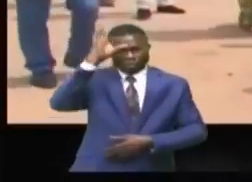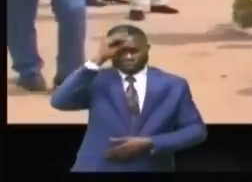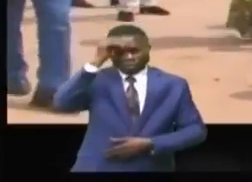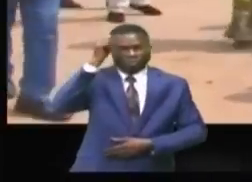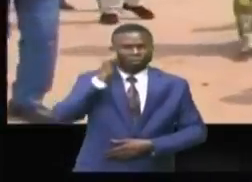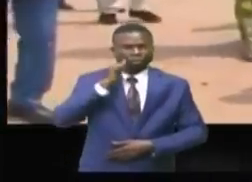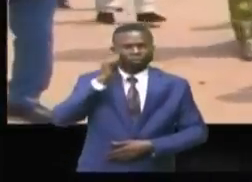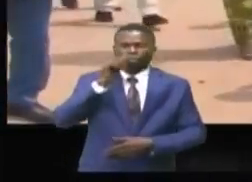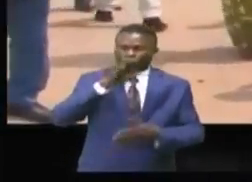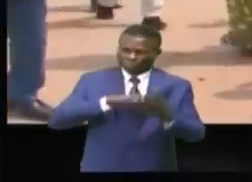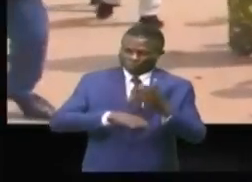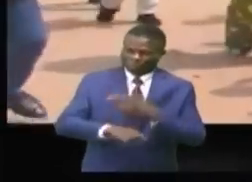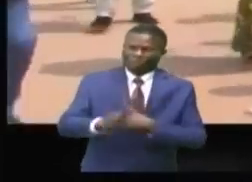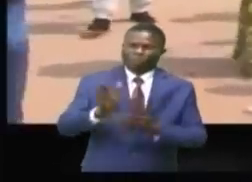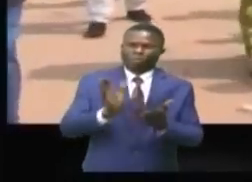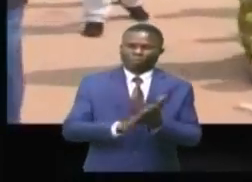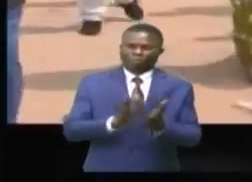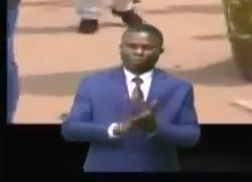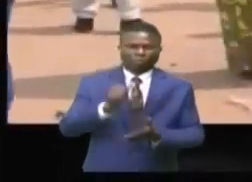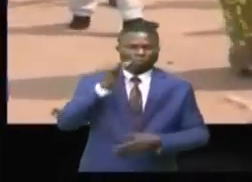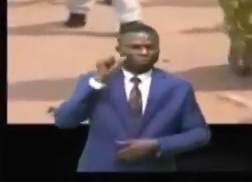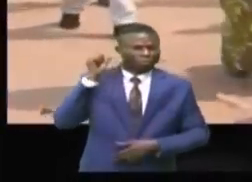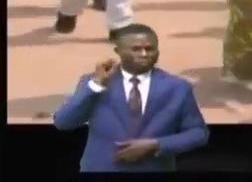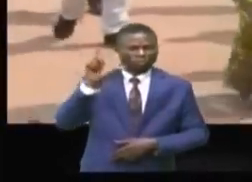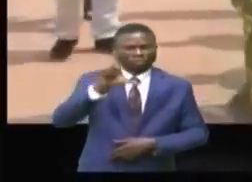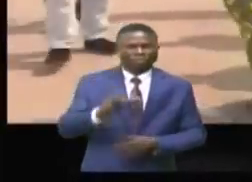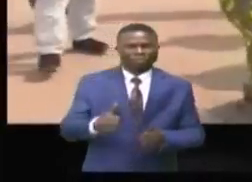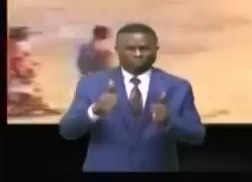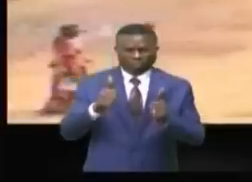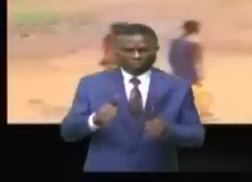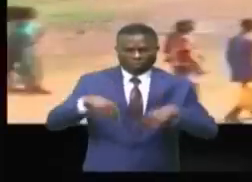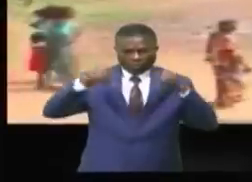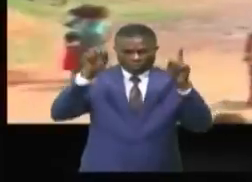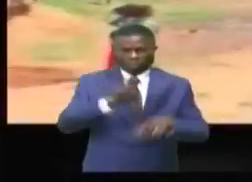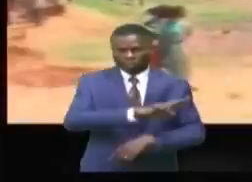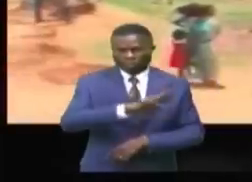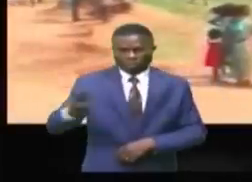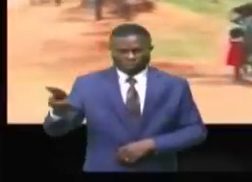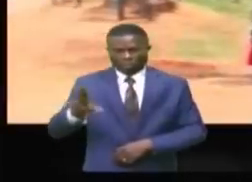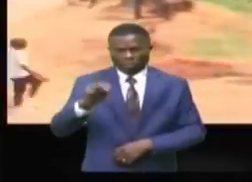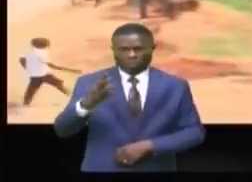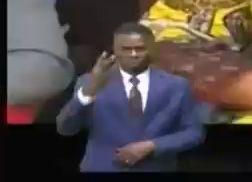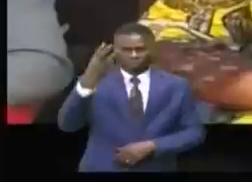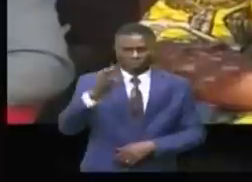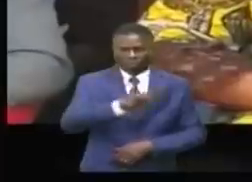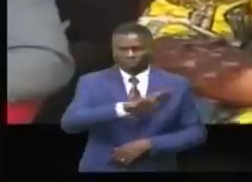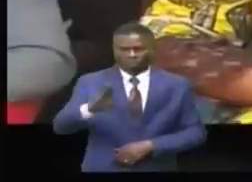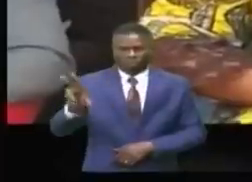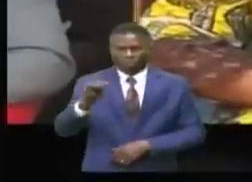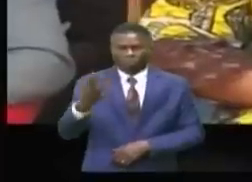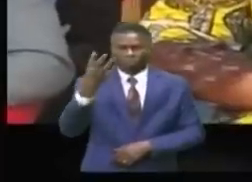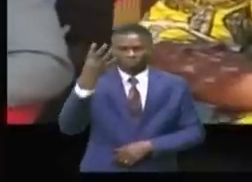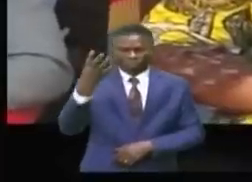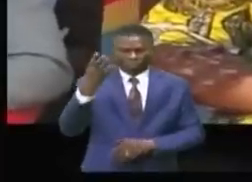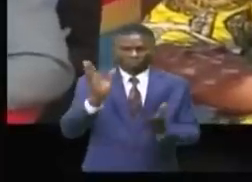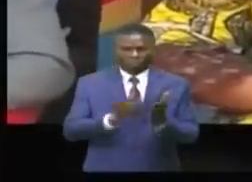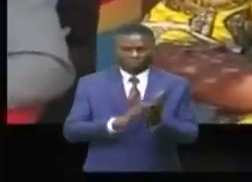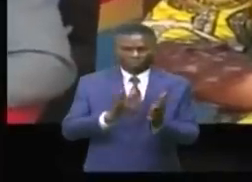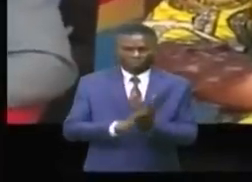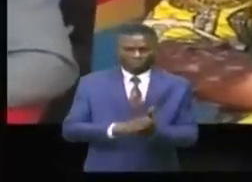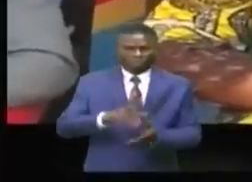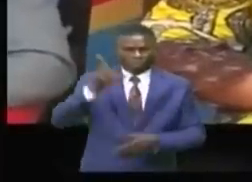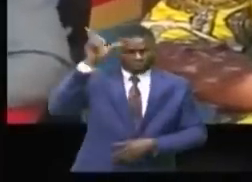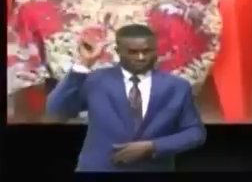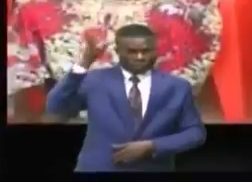la gouverneure A.I. Julie Kalenga a lancé l'année scolaire 2023-2024 au complexe scolaire Laurent Désiré